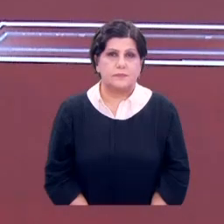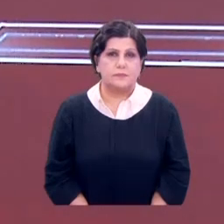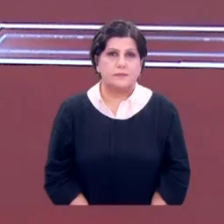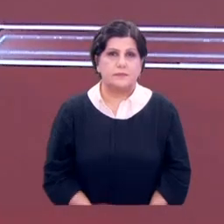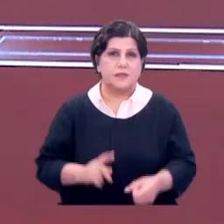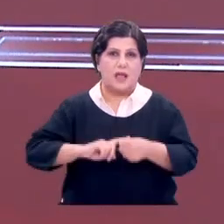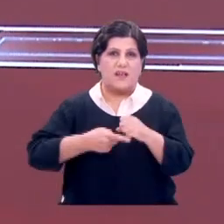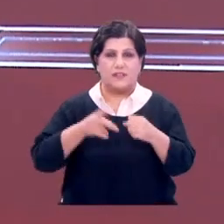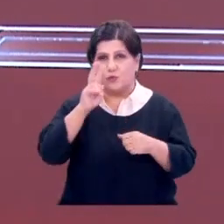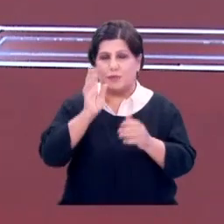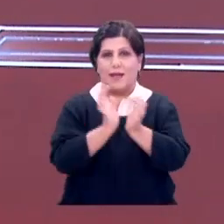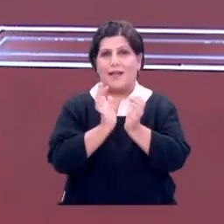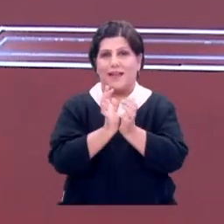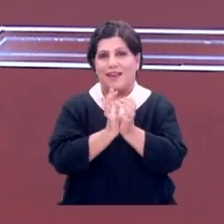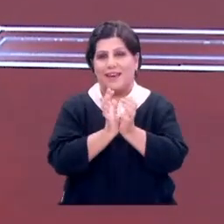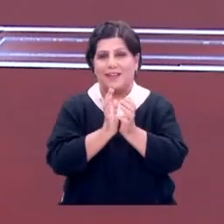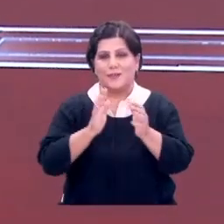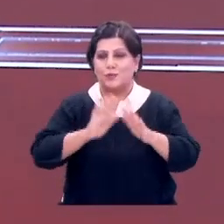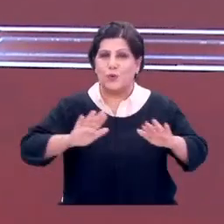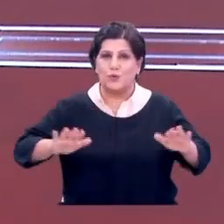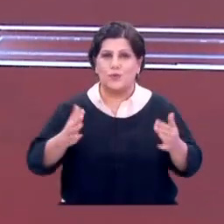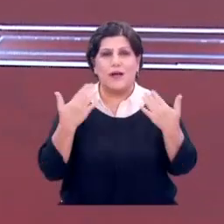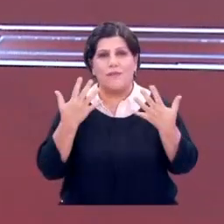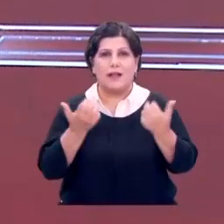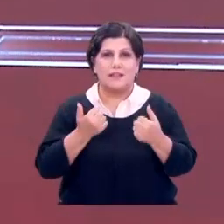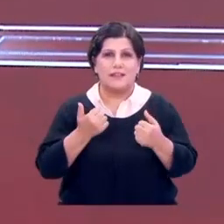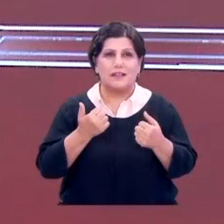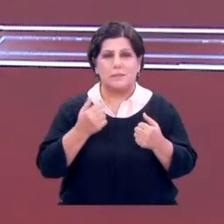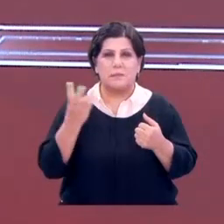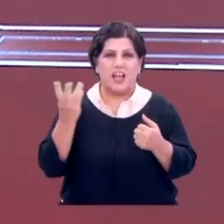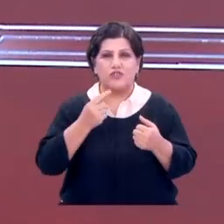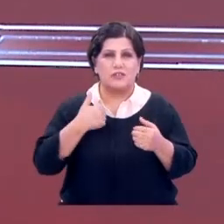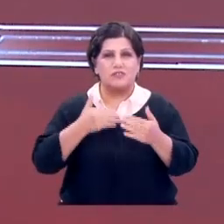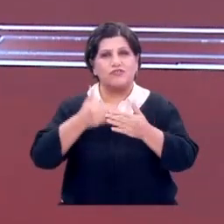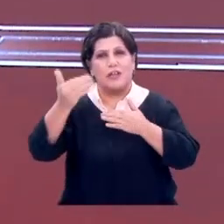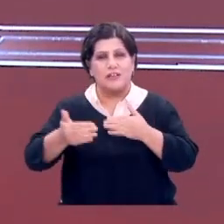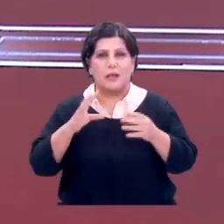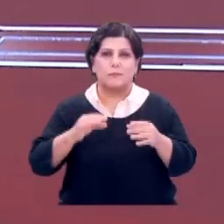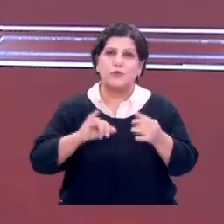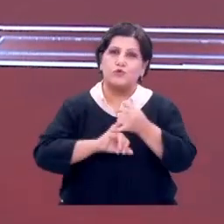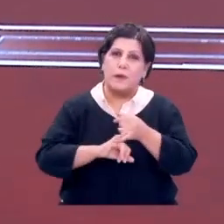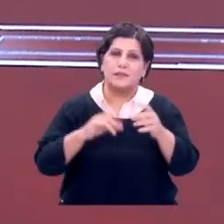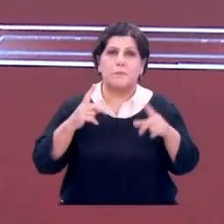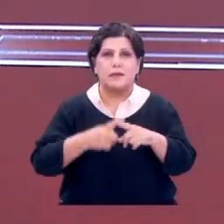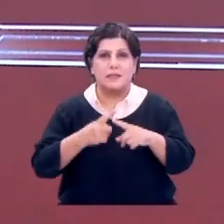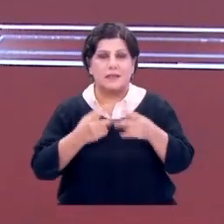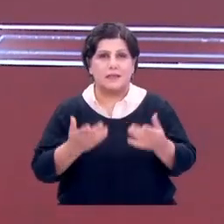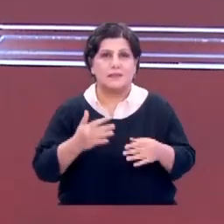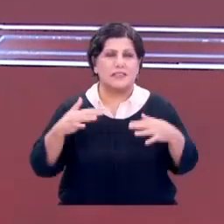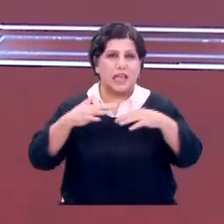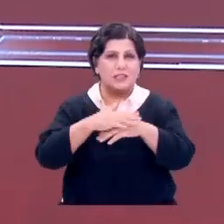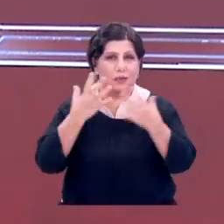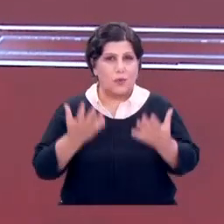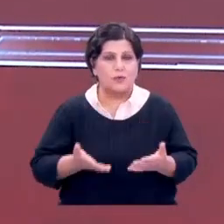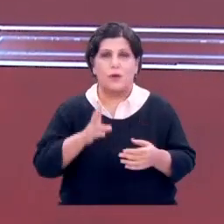hafta sonu ailece şöyle bir Çoluk çocuk hava alalım diye birkaç defa dışarı çıktık Hem Cumartesi hem Pazar gece de